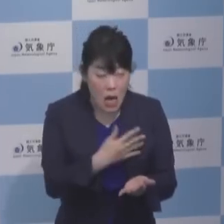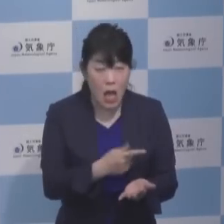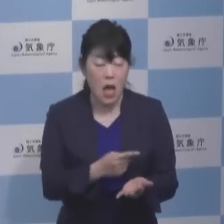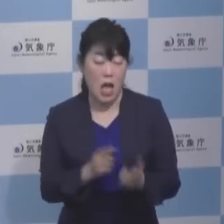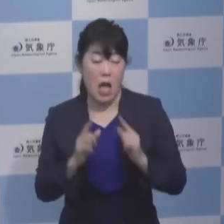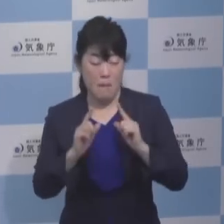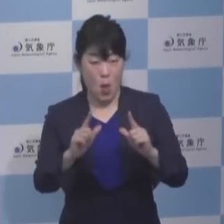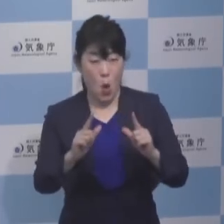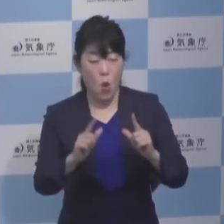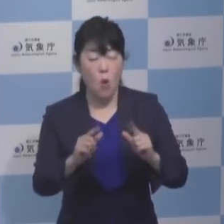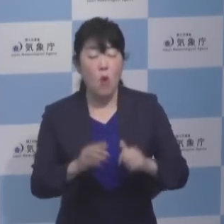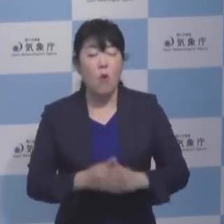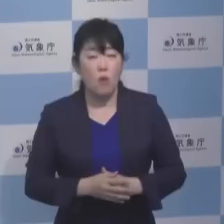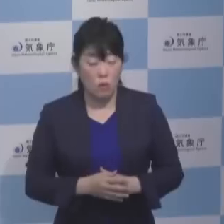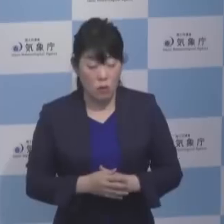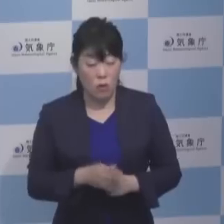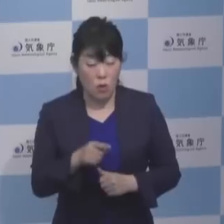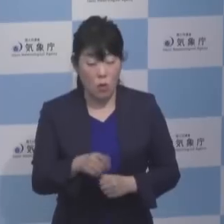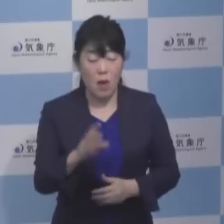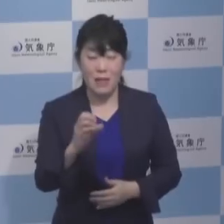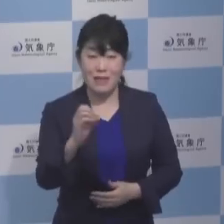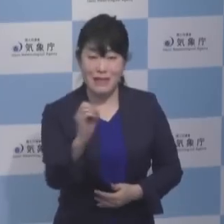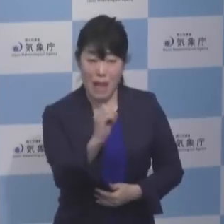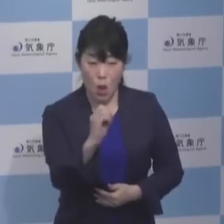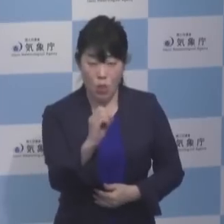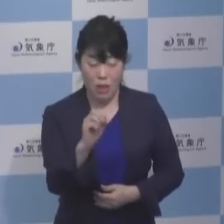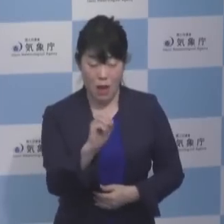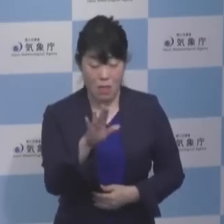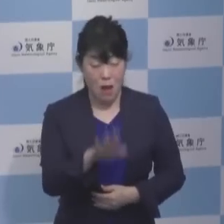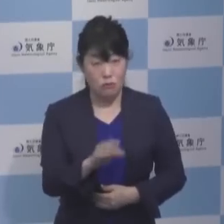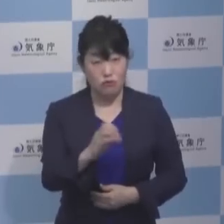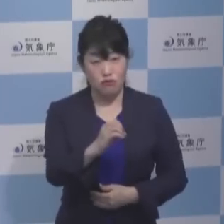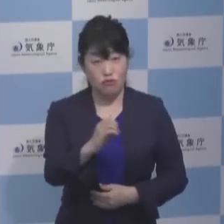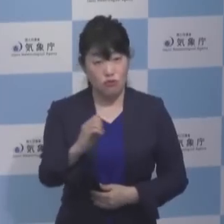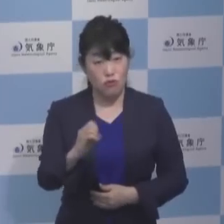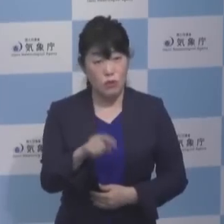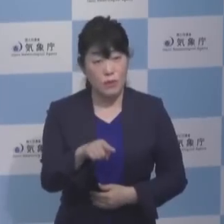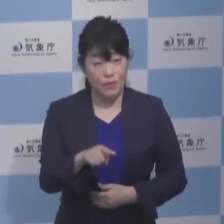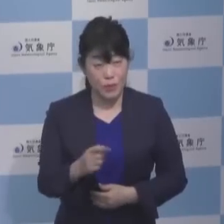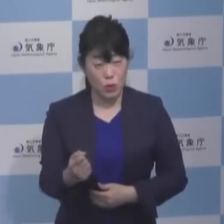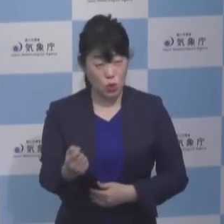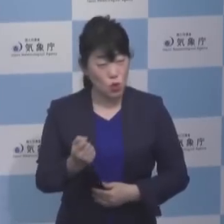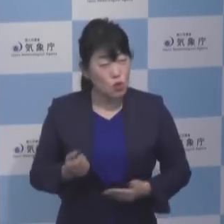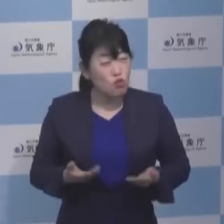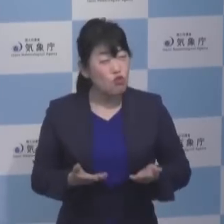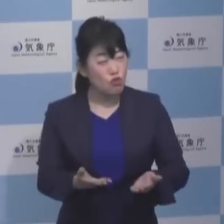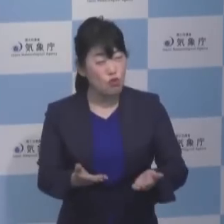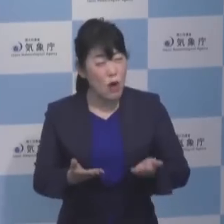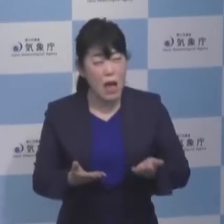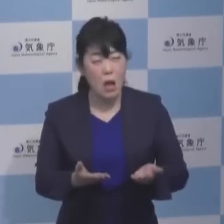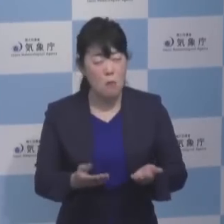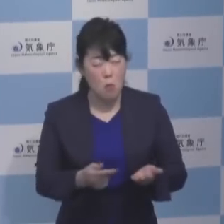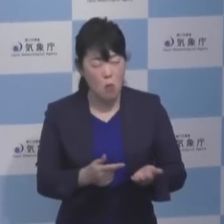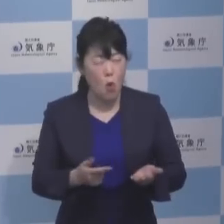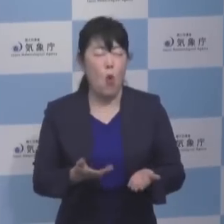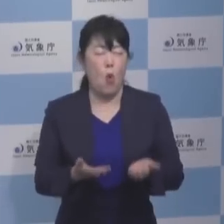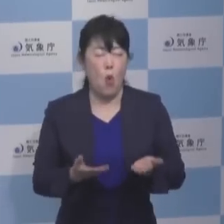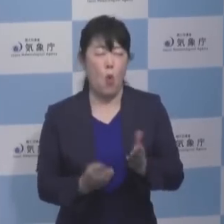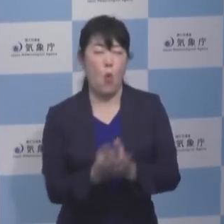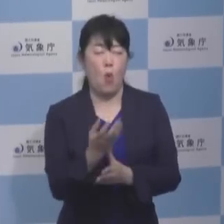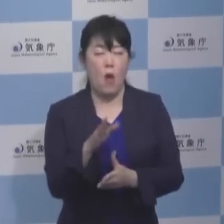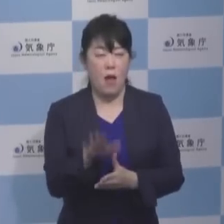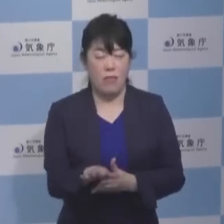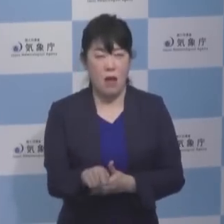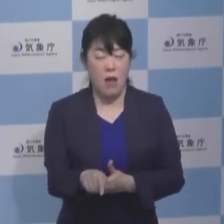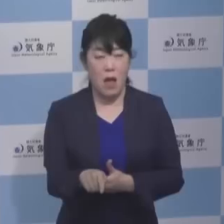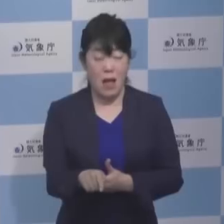ていただくと、ゼロって書いてあるところは、まあ、強い揺れが始まってるところなんですね。なのでゼ